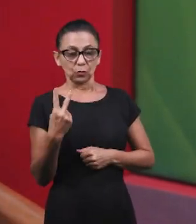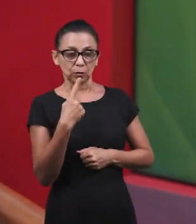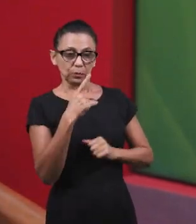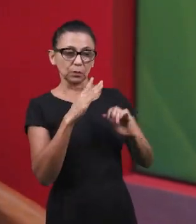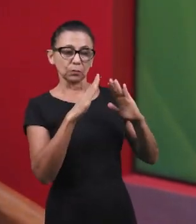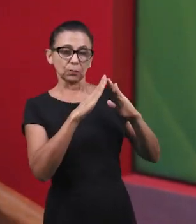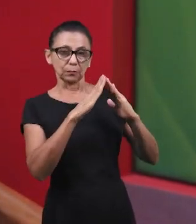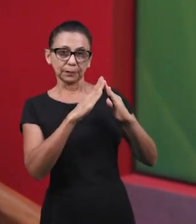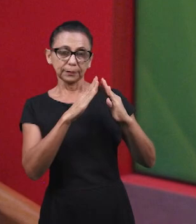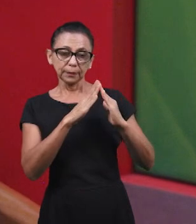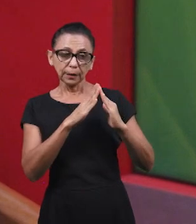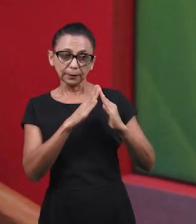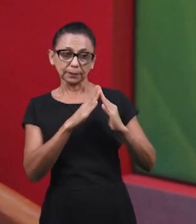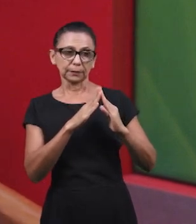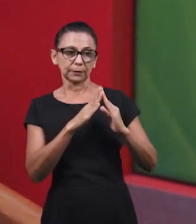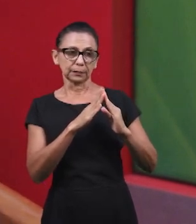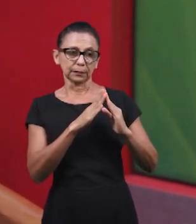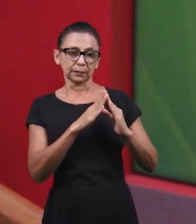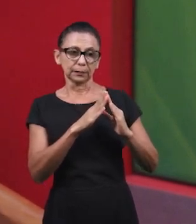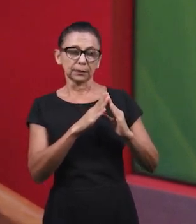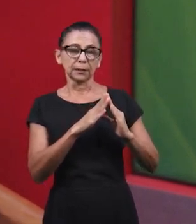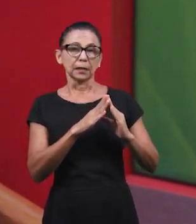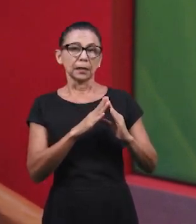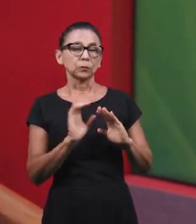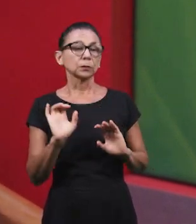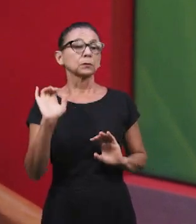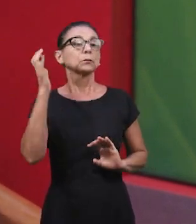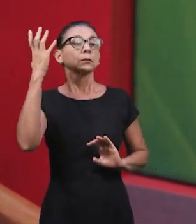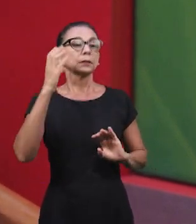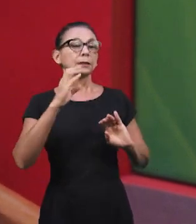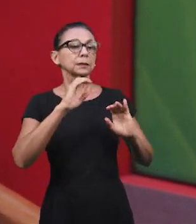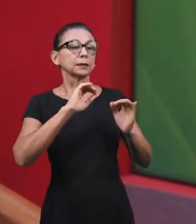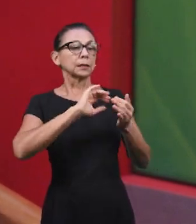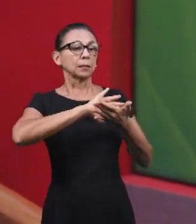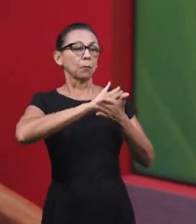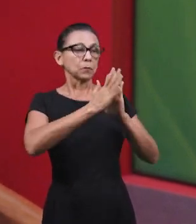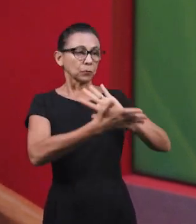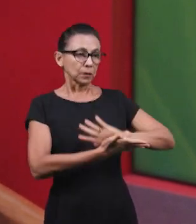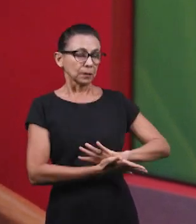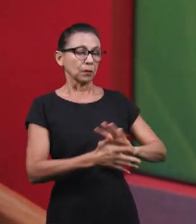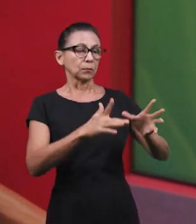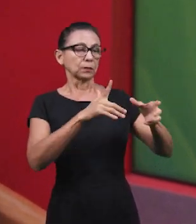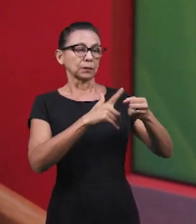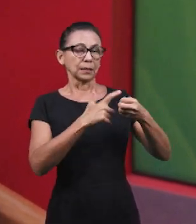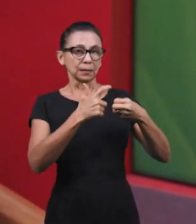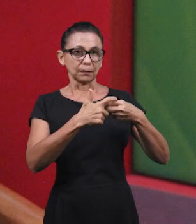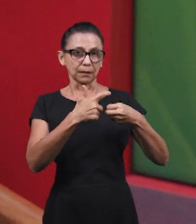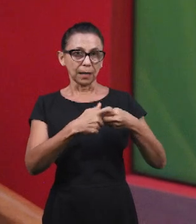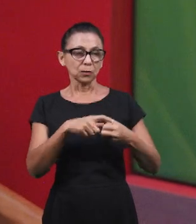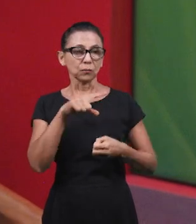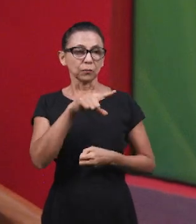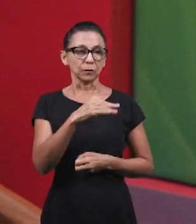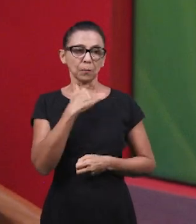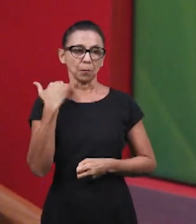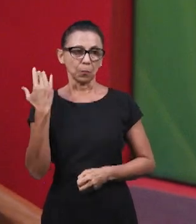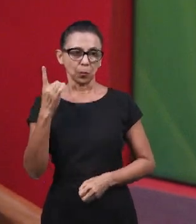d'ailleurs à travers le Saint-Esprit. C'est le Saint-Esprit qui donne le saut euh,